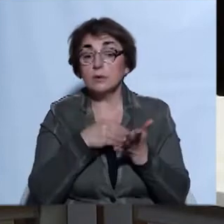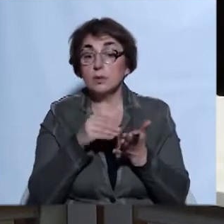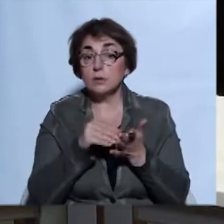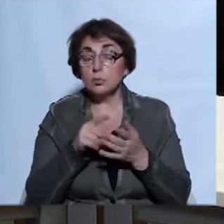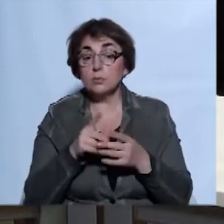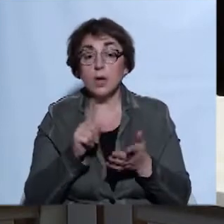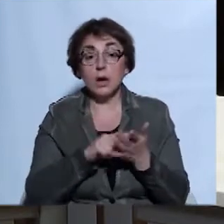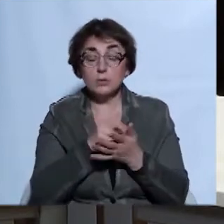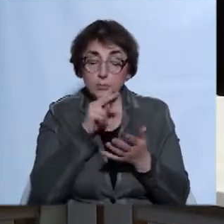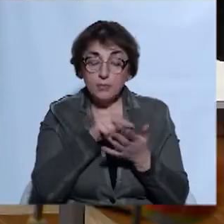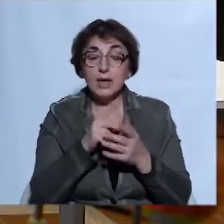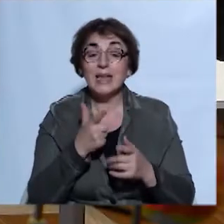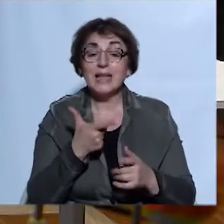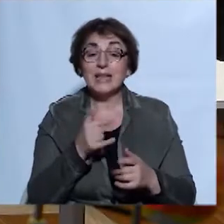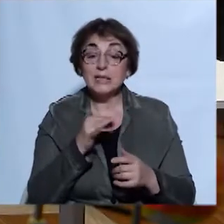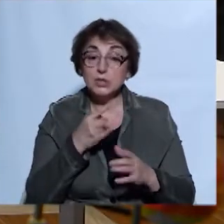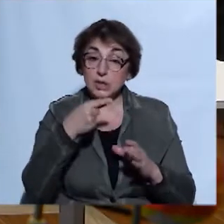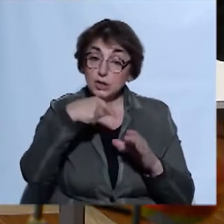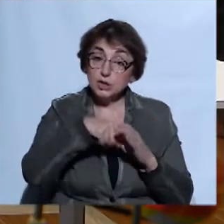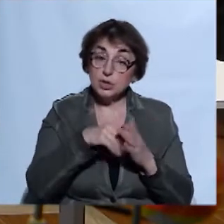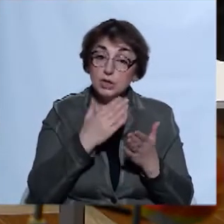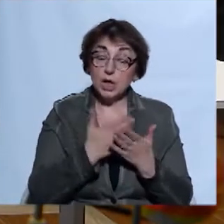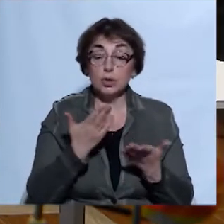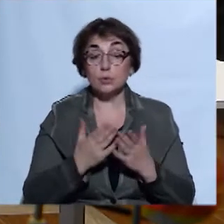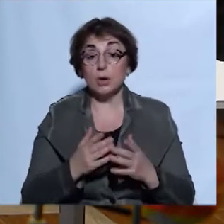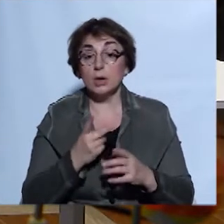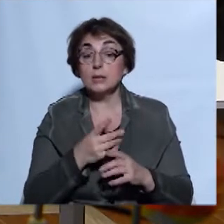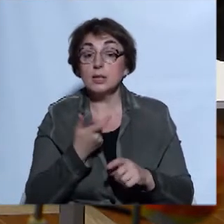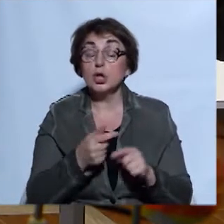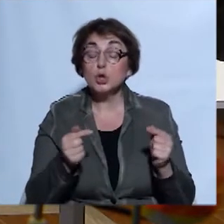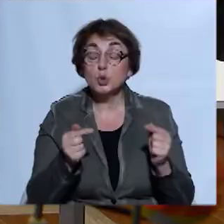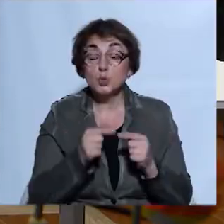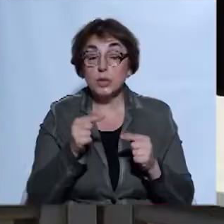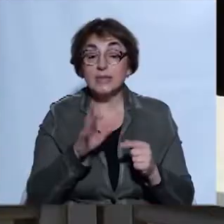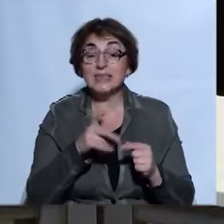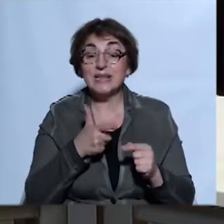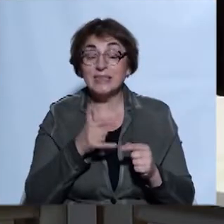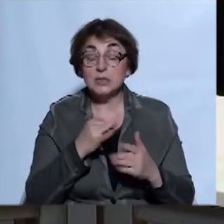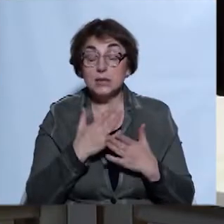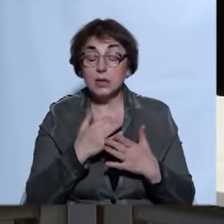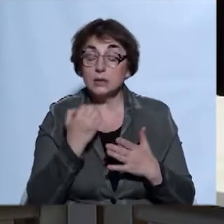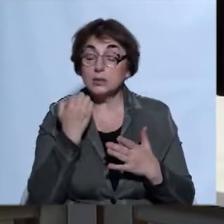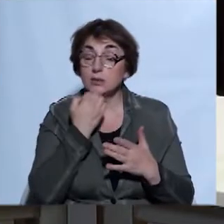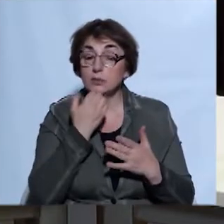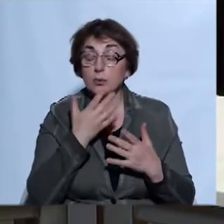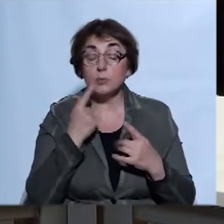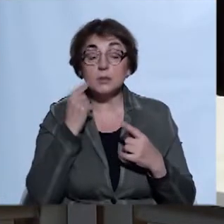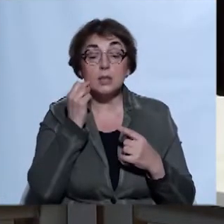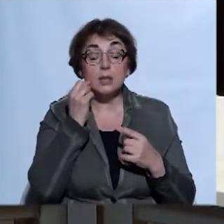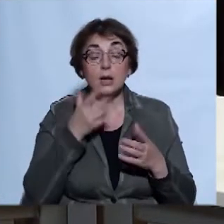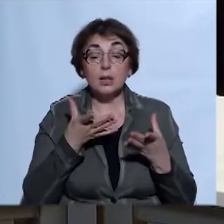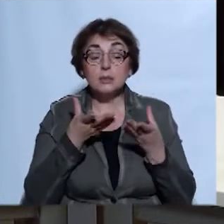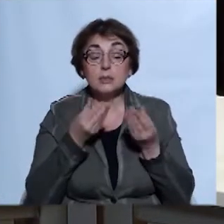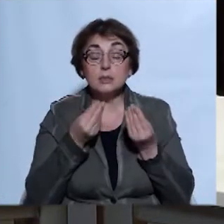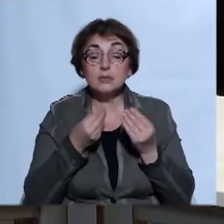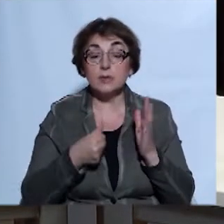მასზე ვაკვირდებით გლიცერინის შემცველობას. სწორედ ეს არის ის არაჩვეულებრივი ნივთიერება გლიცერინი, რომელიც კანის ტენიანობის შენარჩუნებას